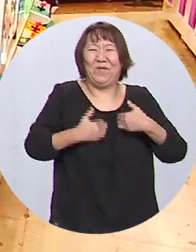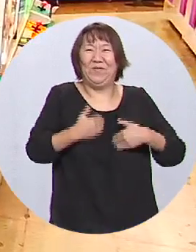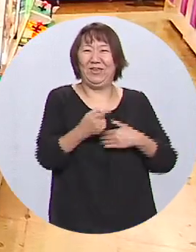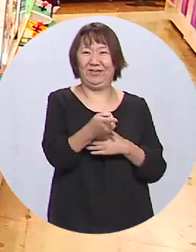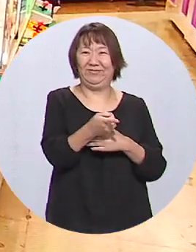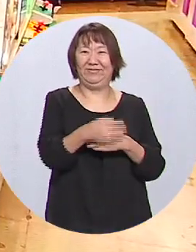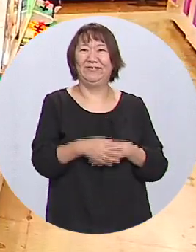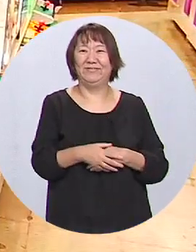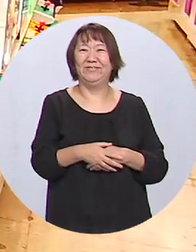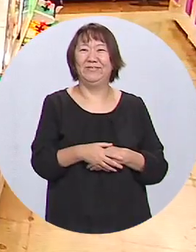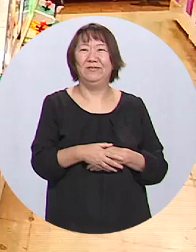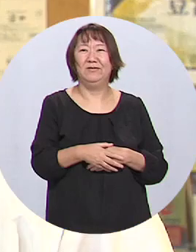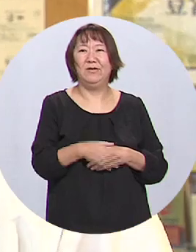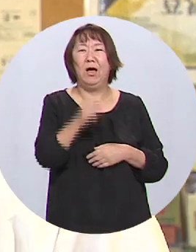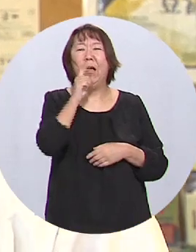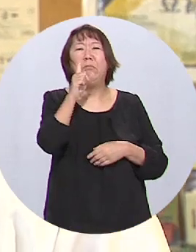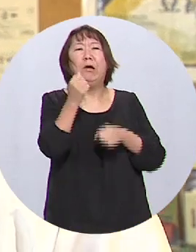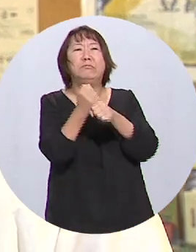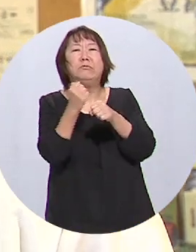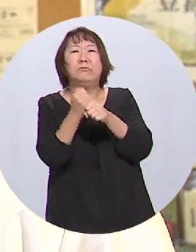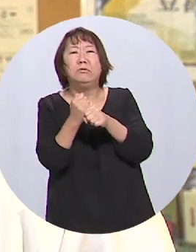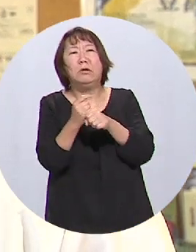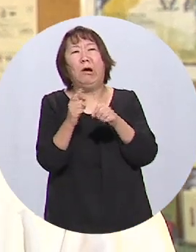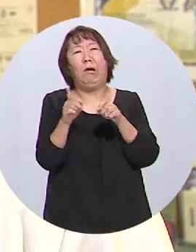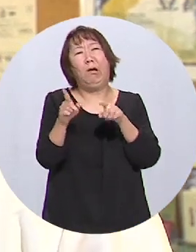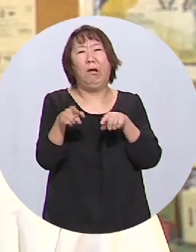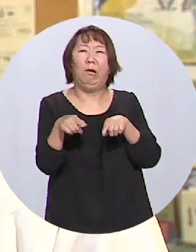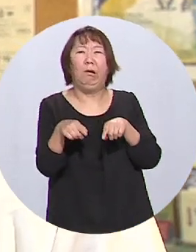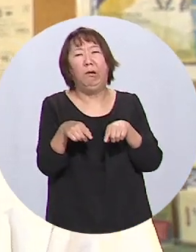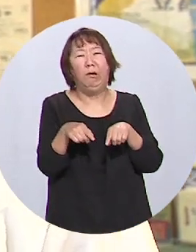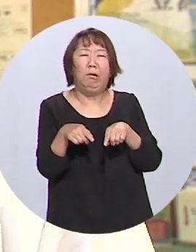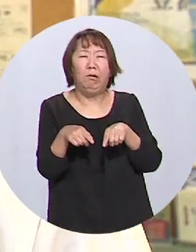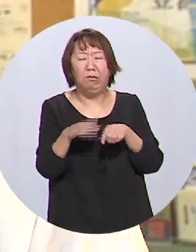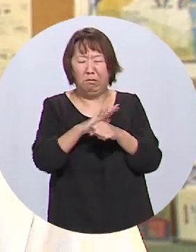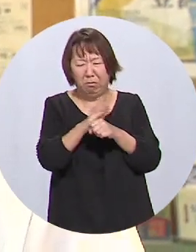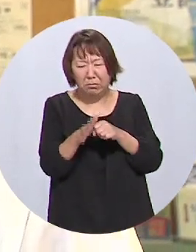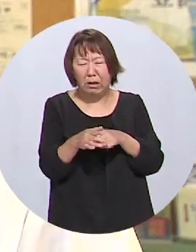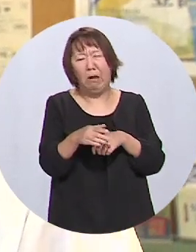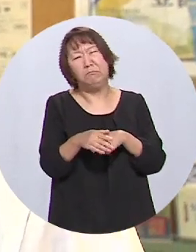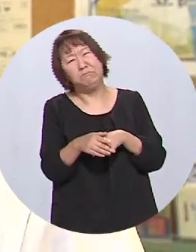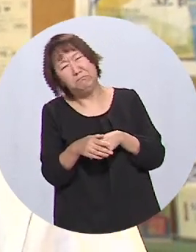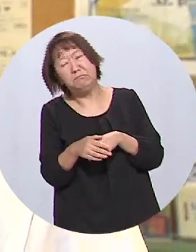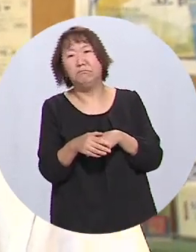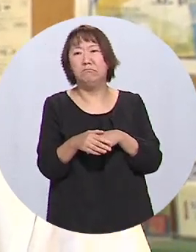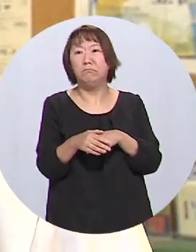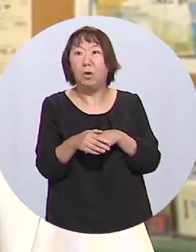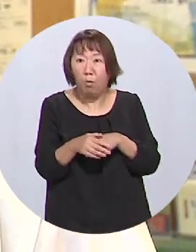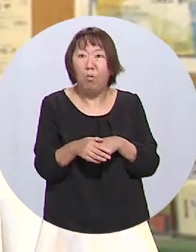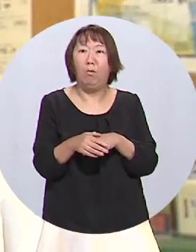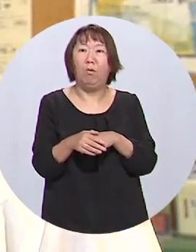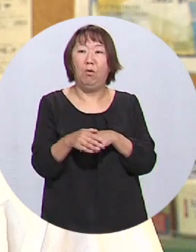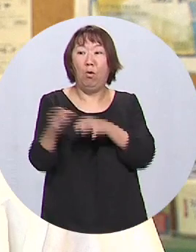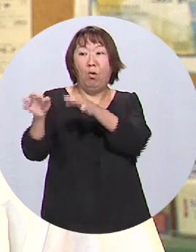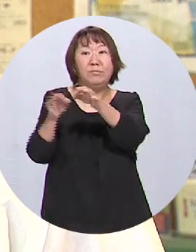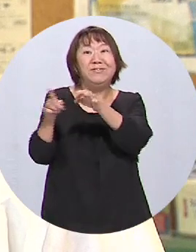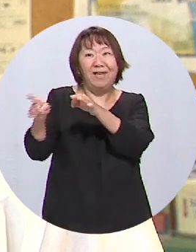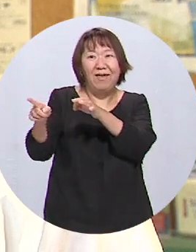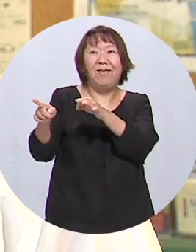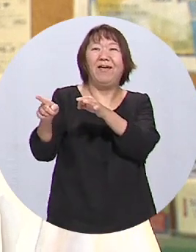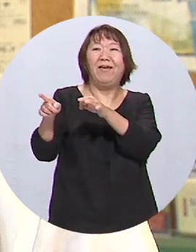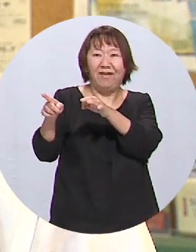。 クリアの時はエッタタンデキカエウリデタン